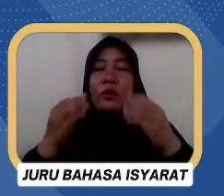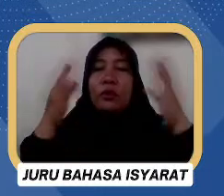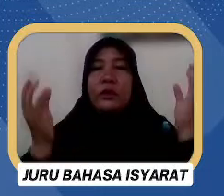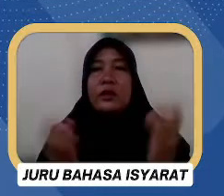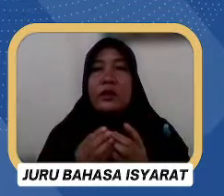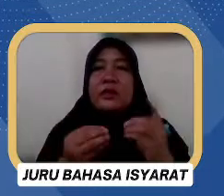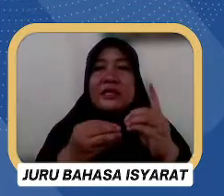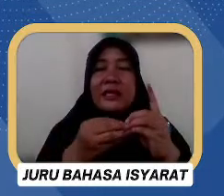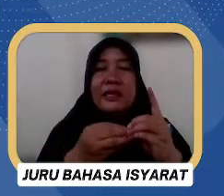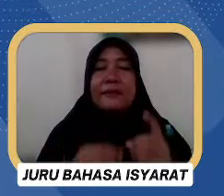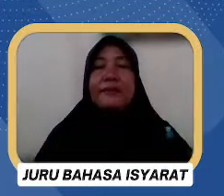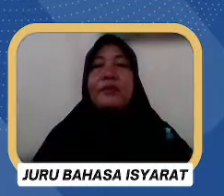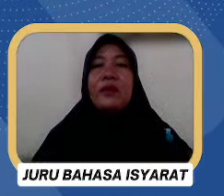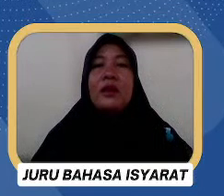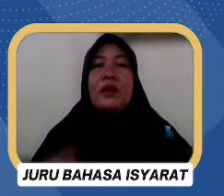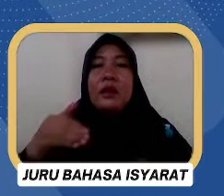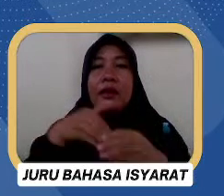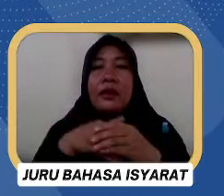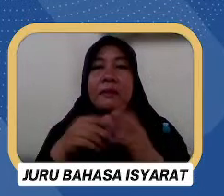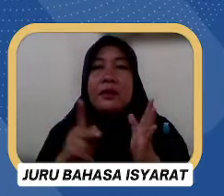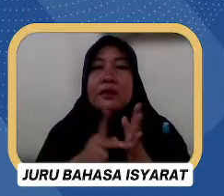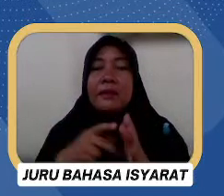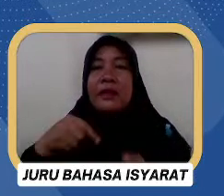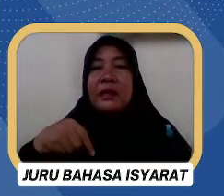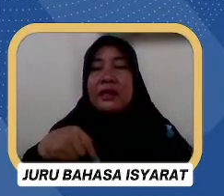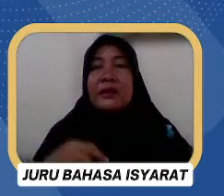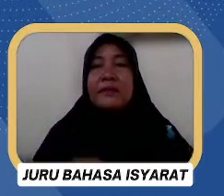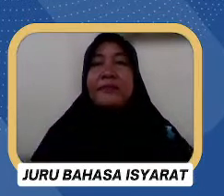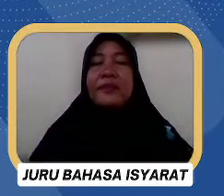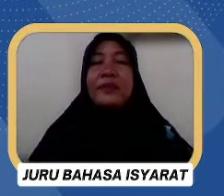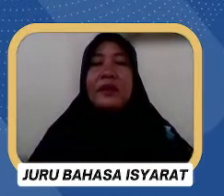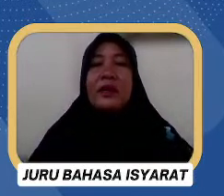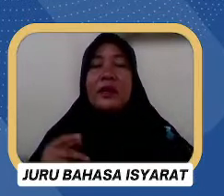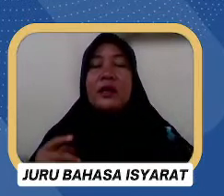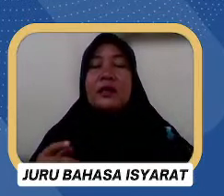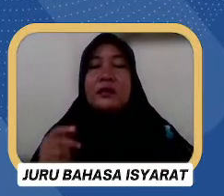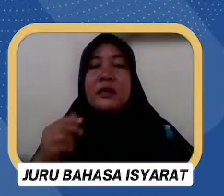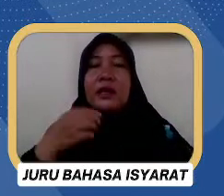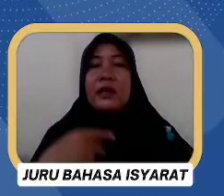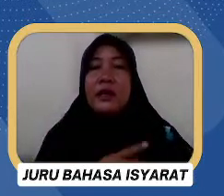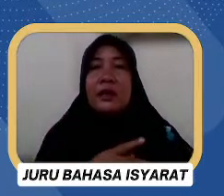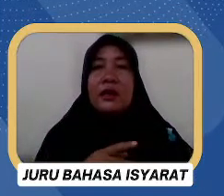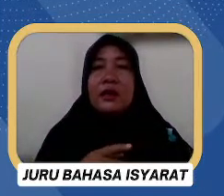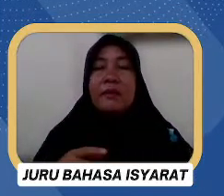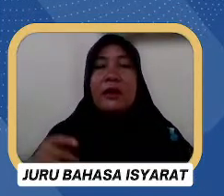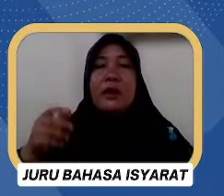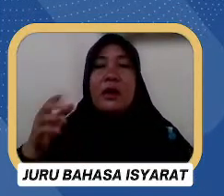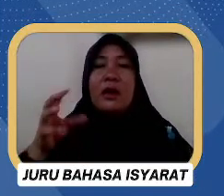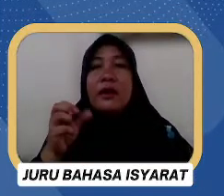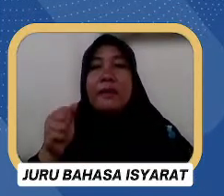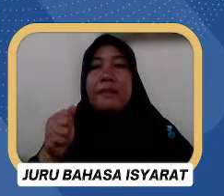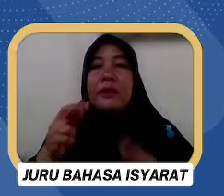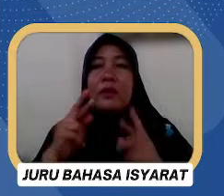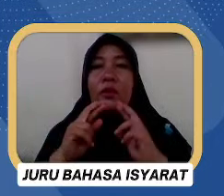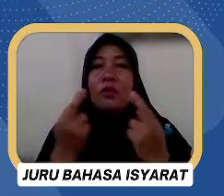kami diberikan kesempatan, diberikan ruang dan waktu untuk